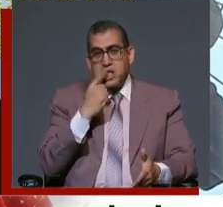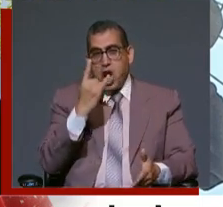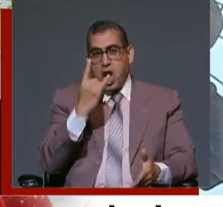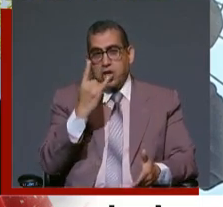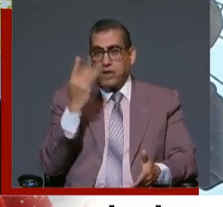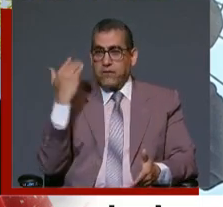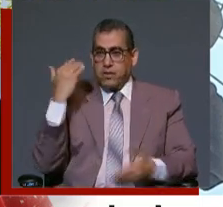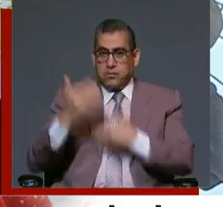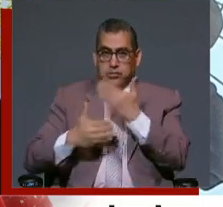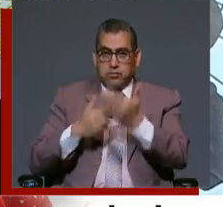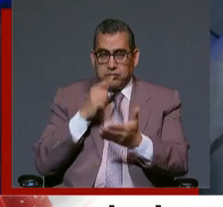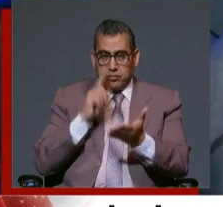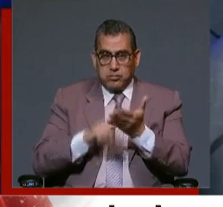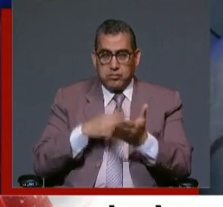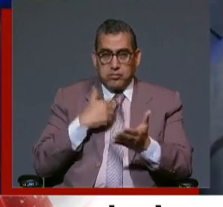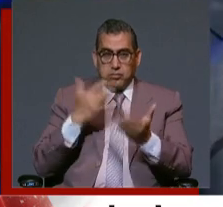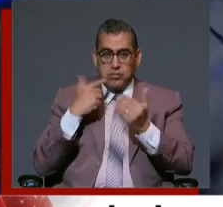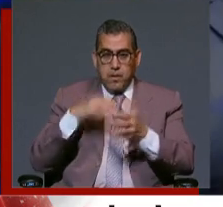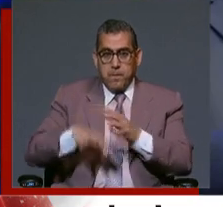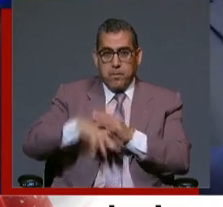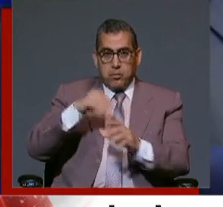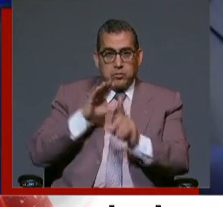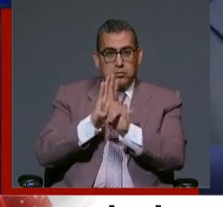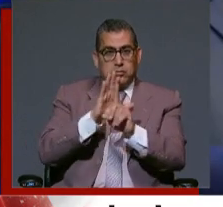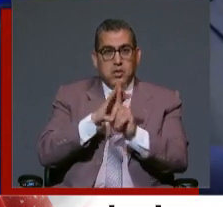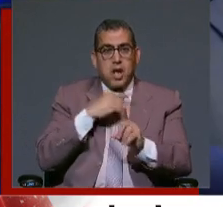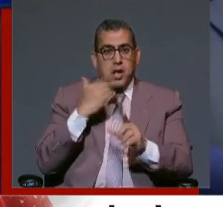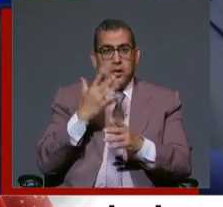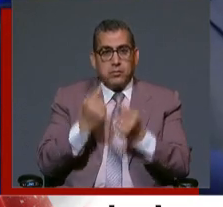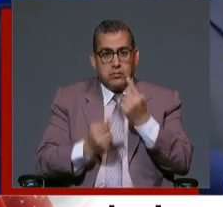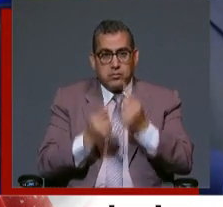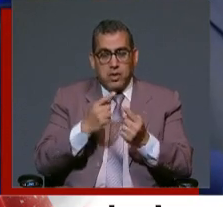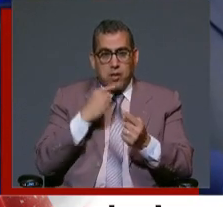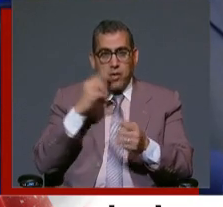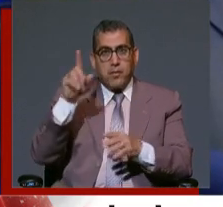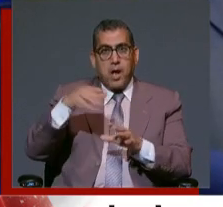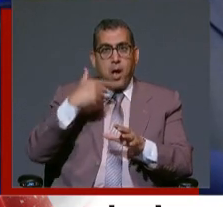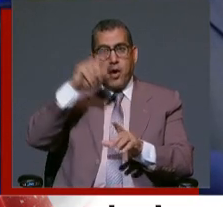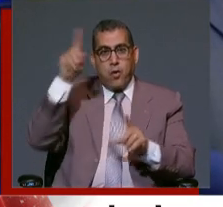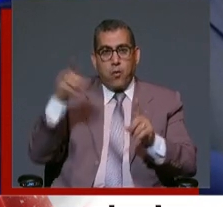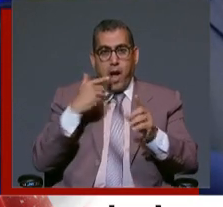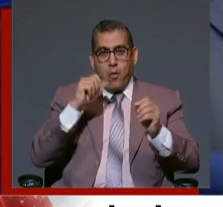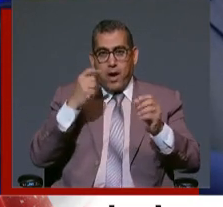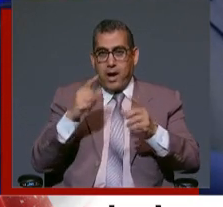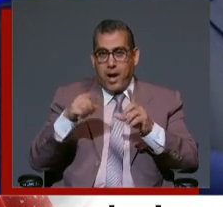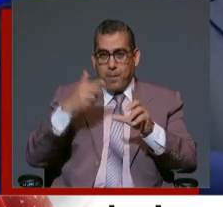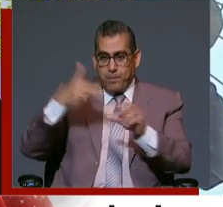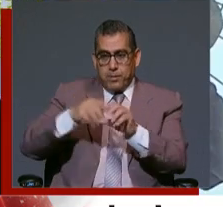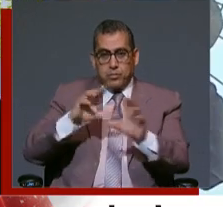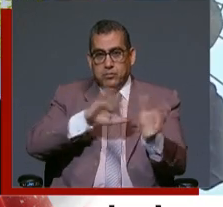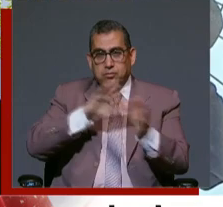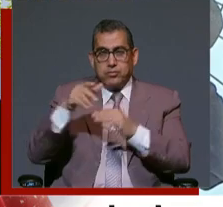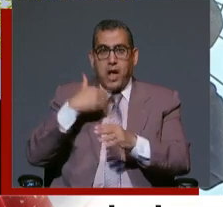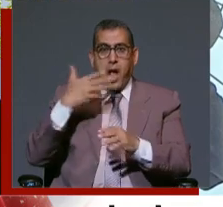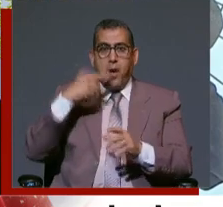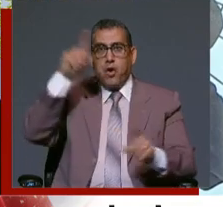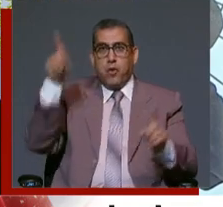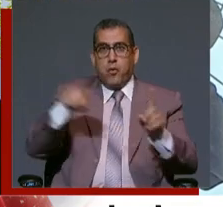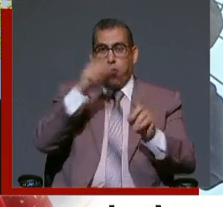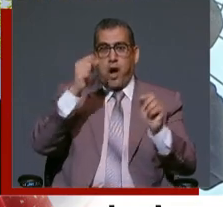مما سمح لنا بدعم مشاريع خضراء مثل مزارع الرياح في كابو ليكا بكابو فيردي، والتي